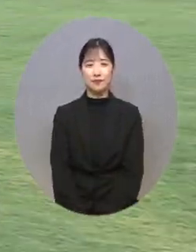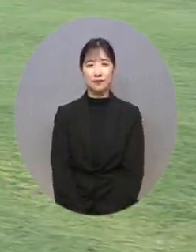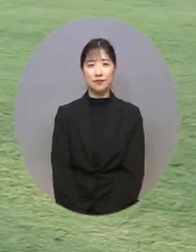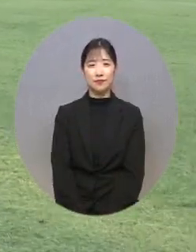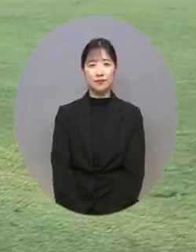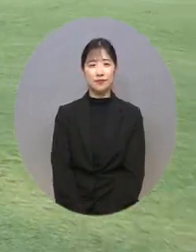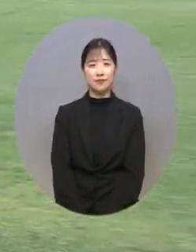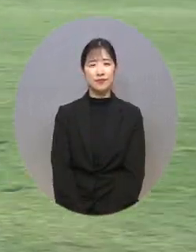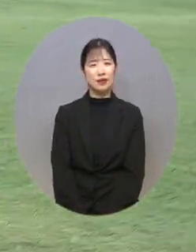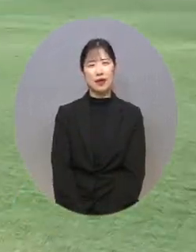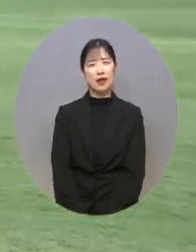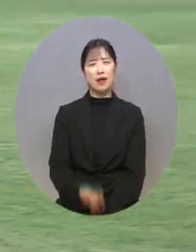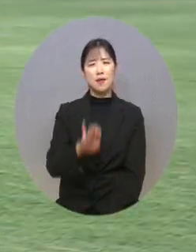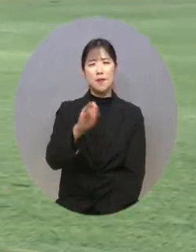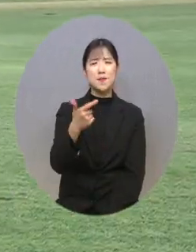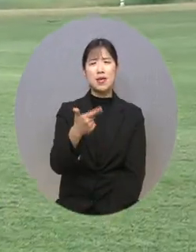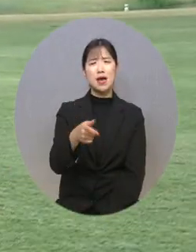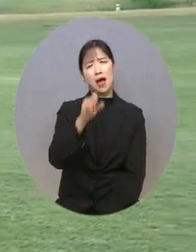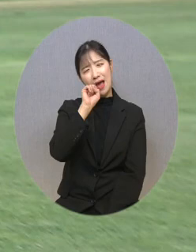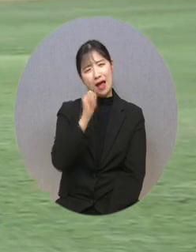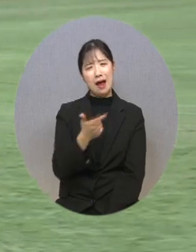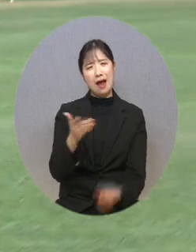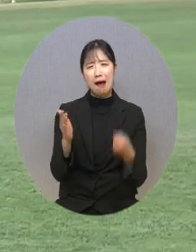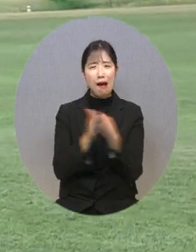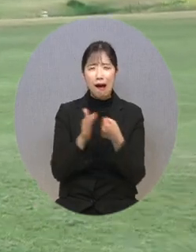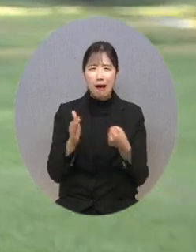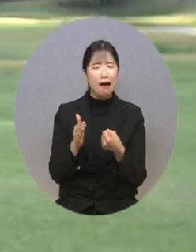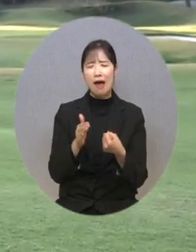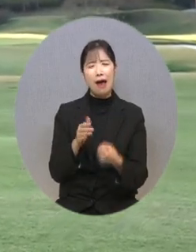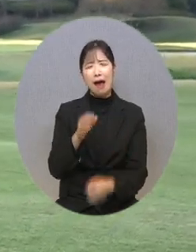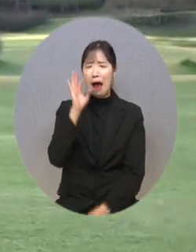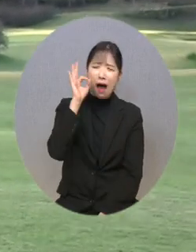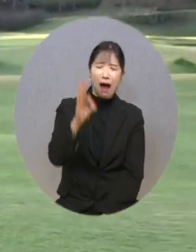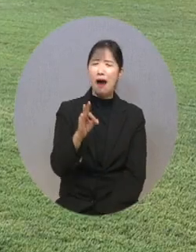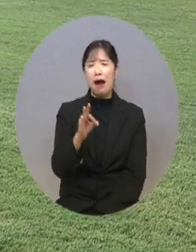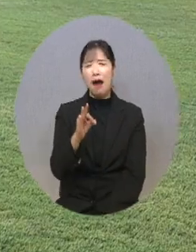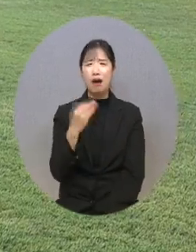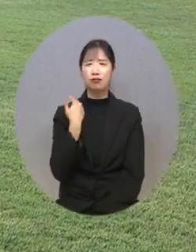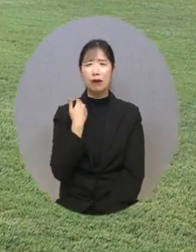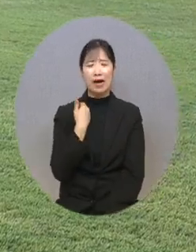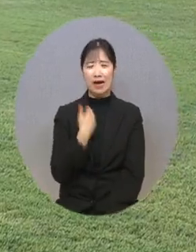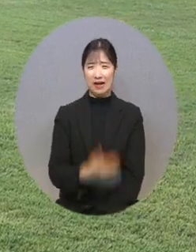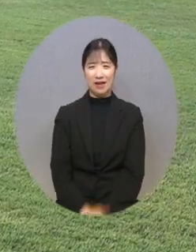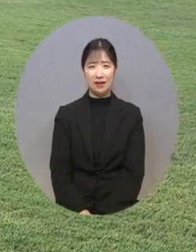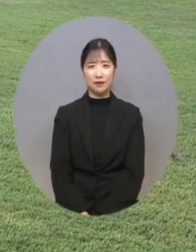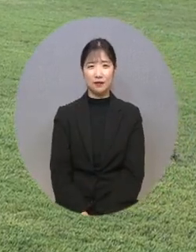아, 핀이 너무 못된 데 꽂혀 있어요. 핀을 볼 수가 없어요.